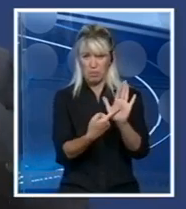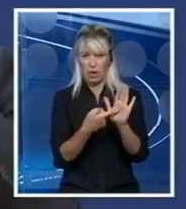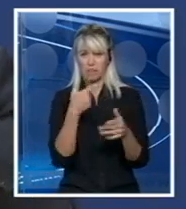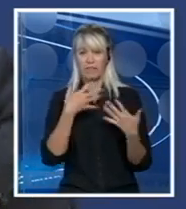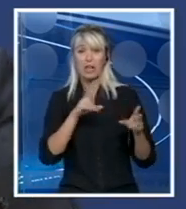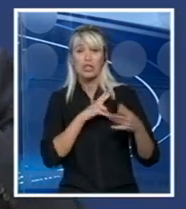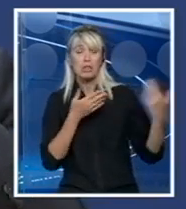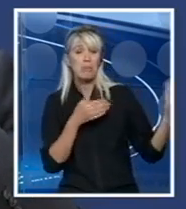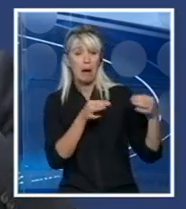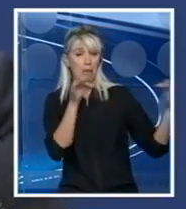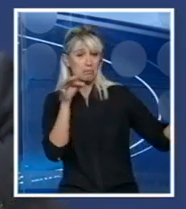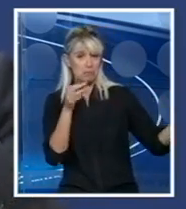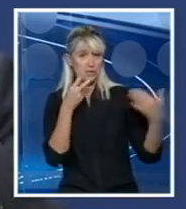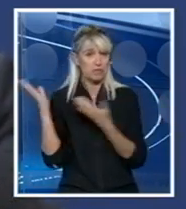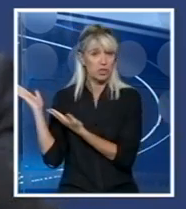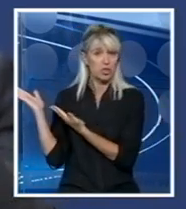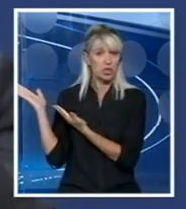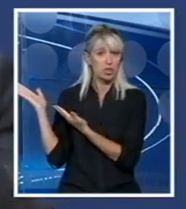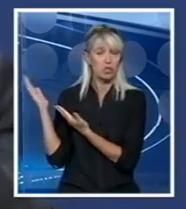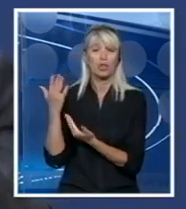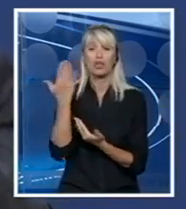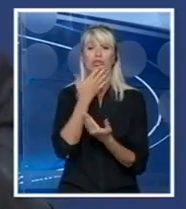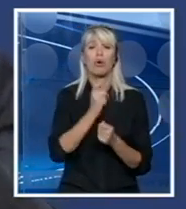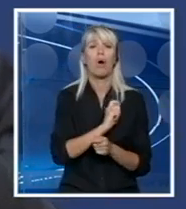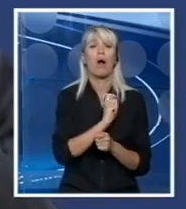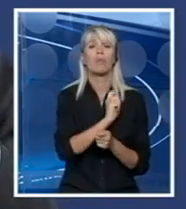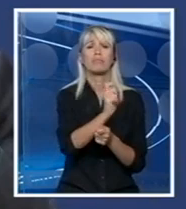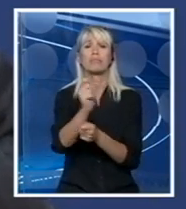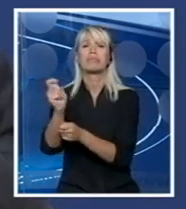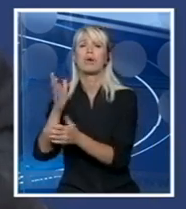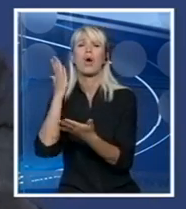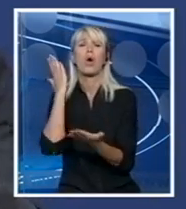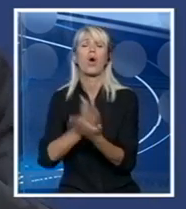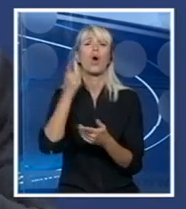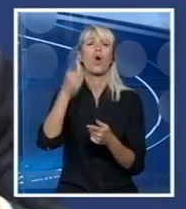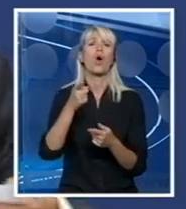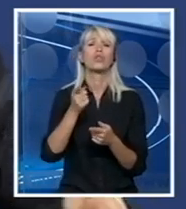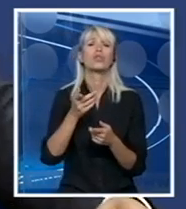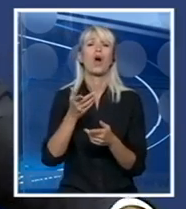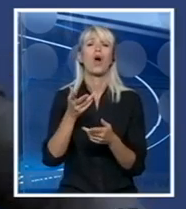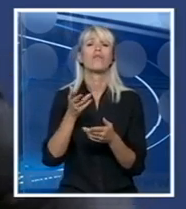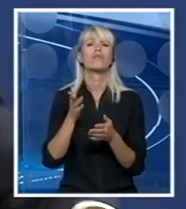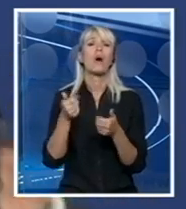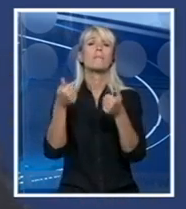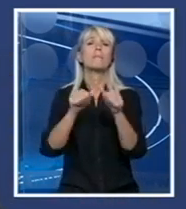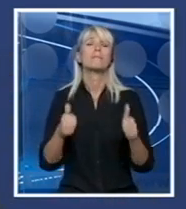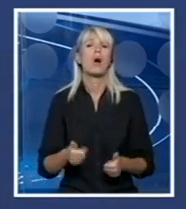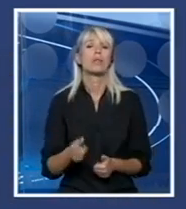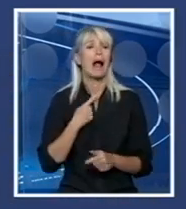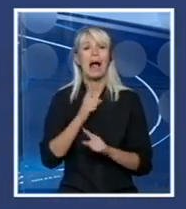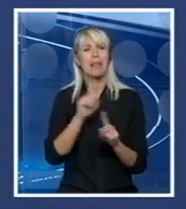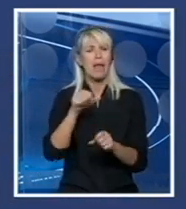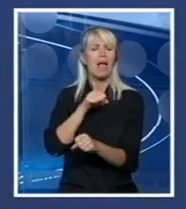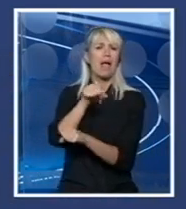modele. Znači, škole će dobiti gotove modele po kojima vidi raspored časova, ali ne želimo da im nametnemo. Znate, škola